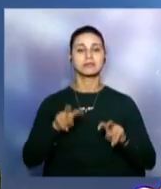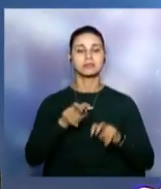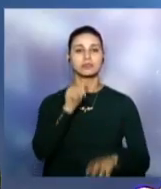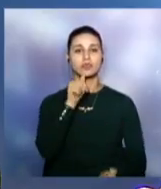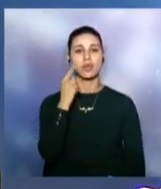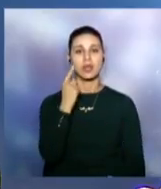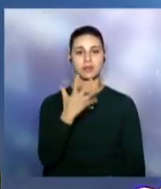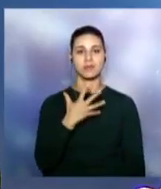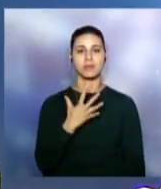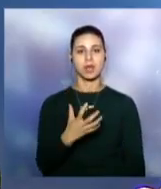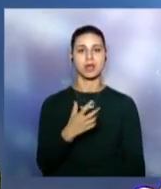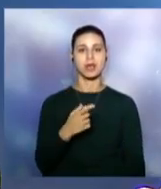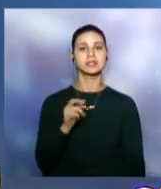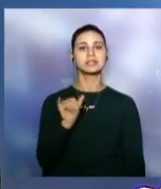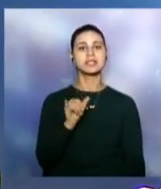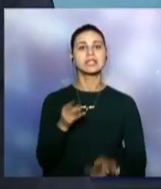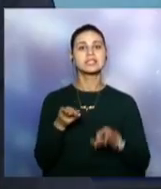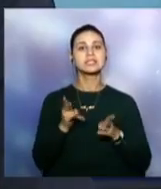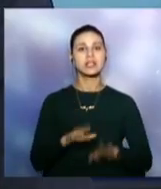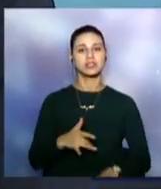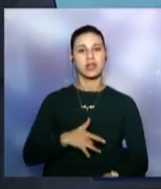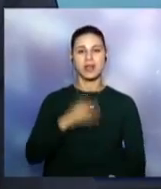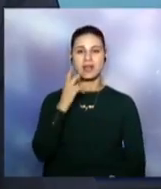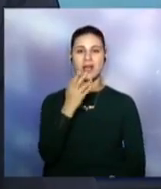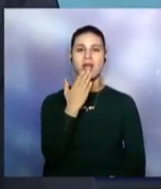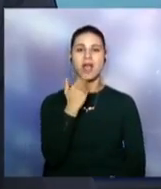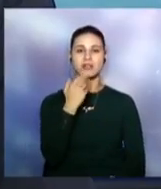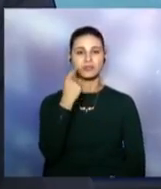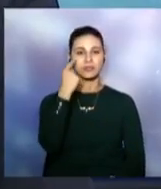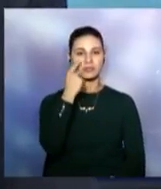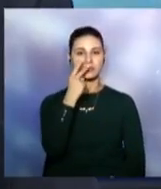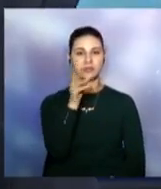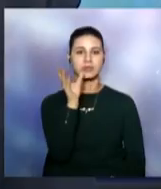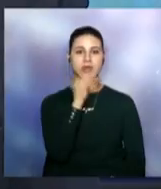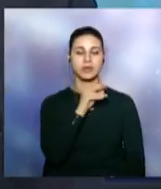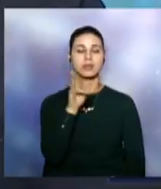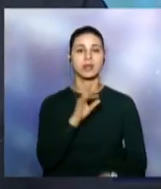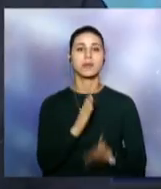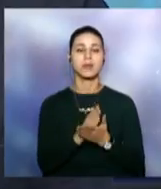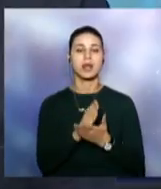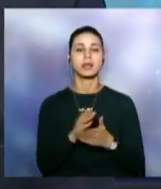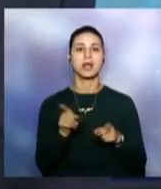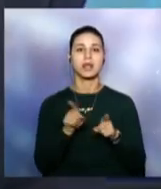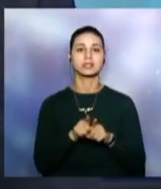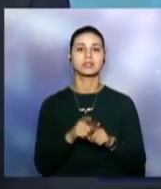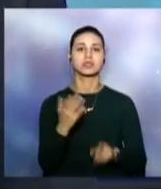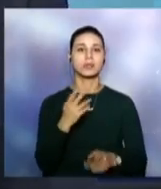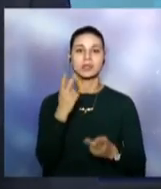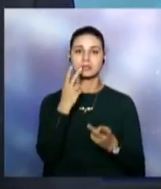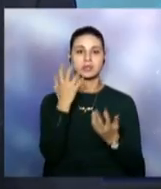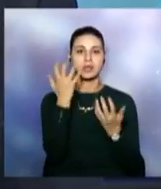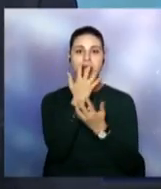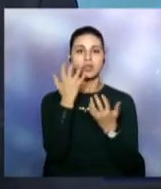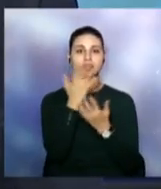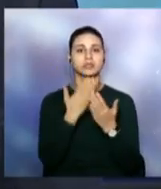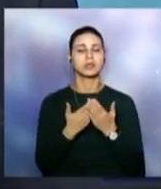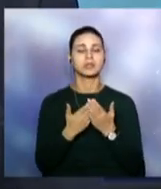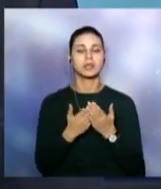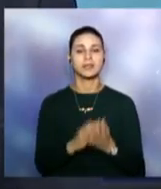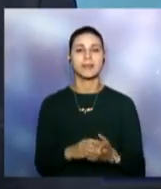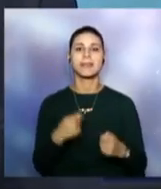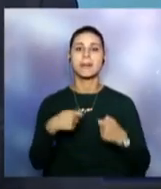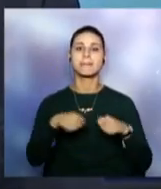ვნახოთ. შემთხვევით ხომ არსად დარჩა. მეტალია და გამოჩნდება ყველა შემთხვევაში, მაგრამ არის ისეთი უცხო სხეული, რომელიც არ ჩანს.